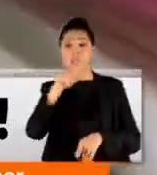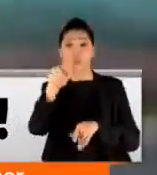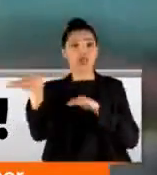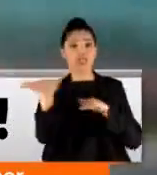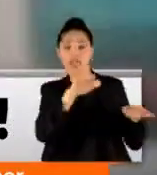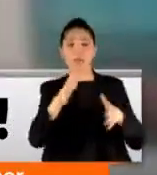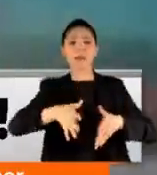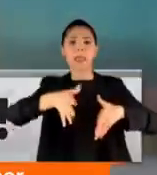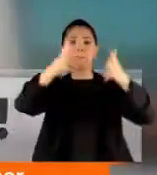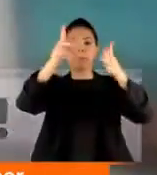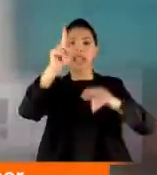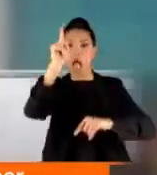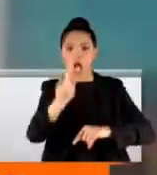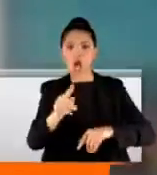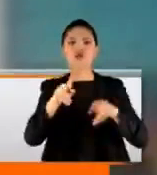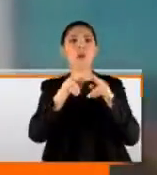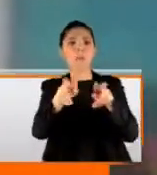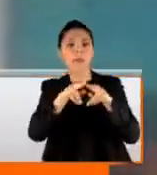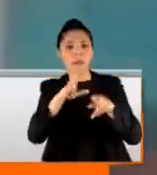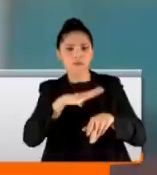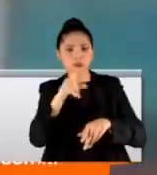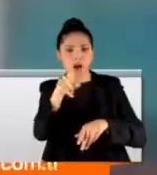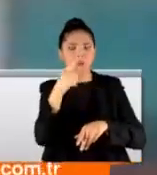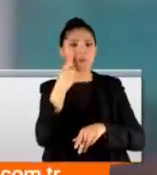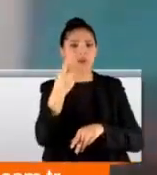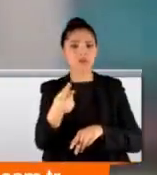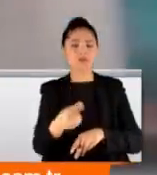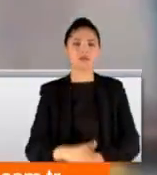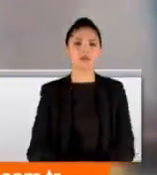depremde binalardan önce parçalar koptu.